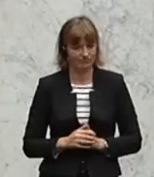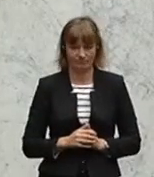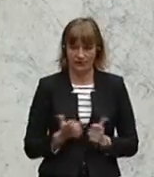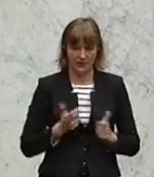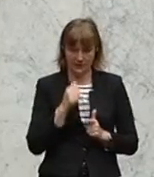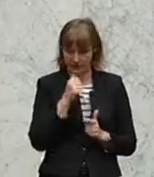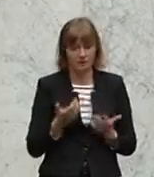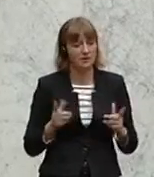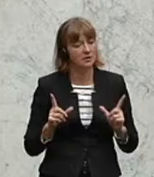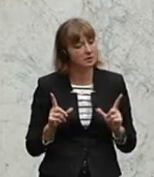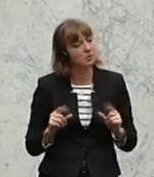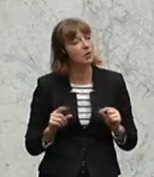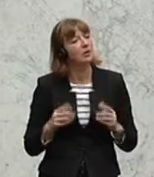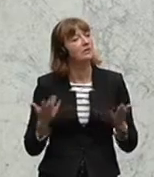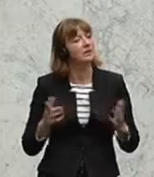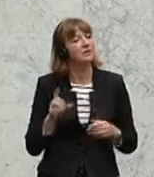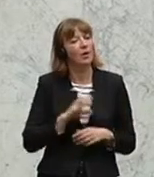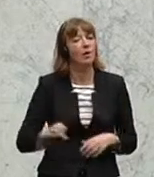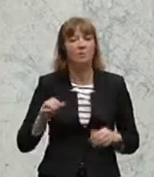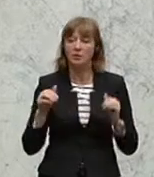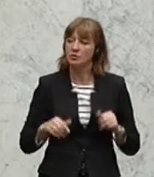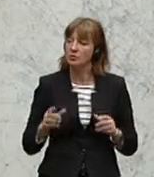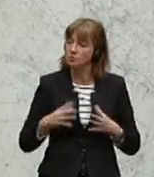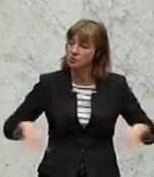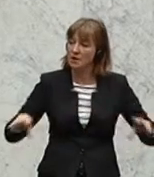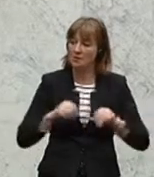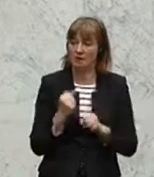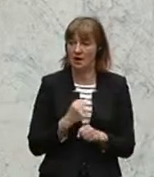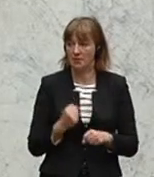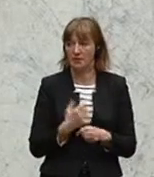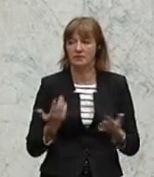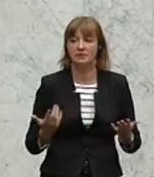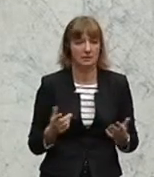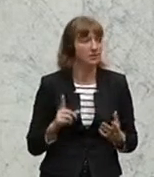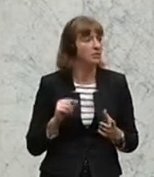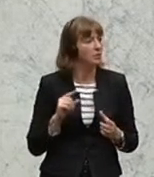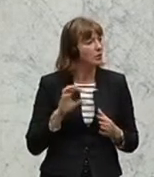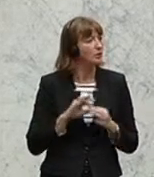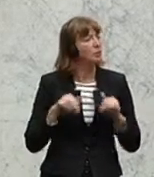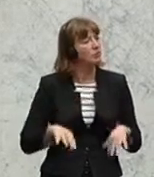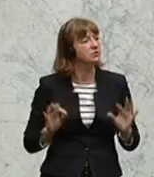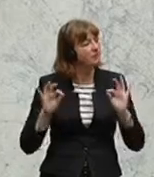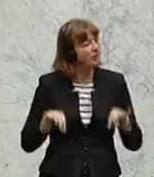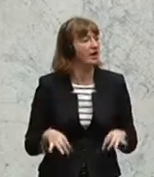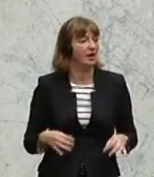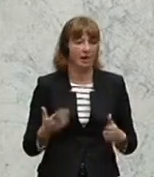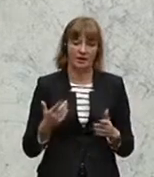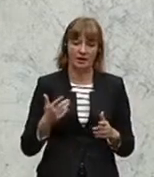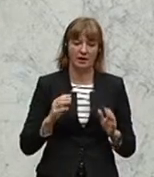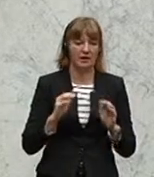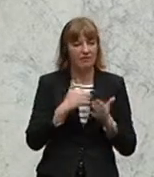müssen in Europa wieder zusammenarbeiten. Dazu gehört eine faire Verteilung